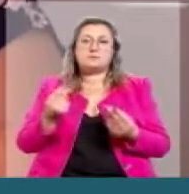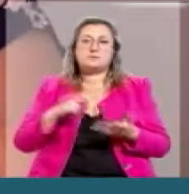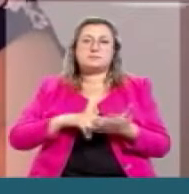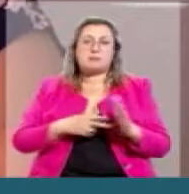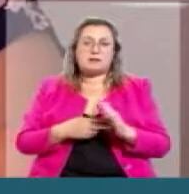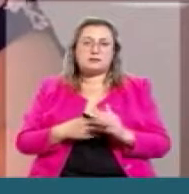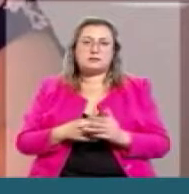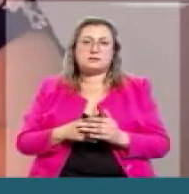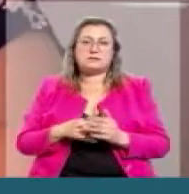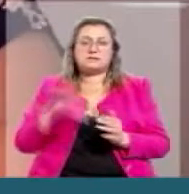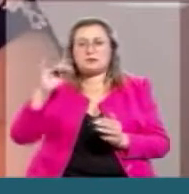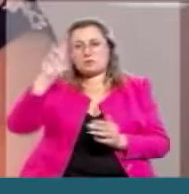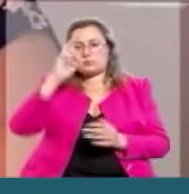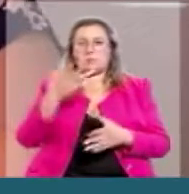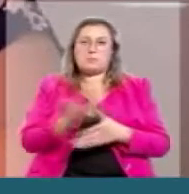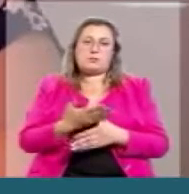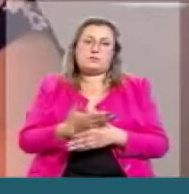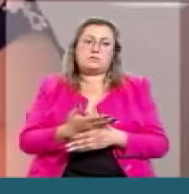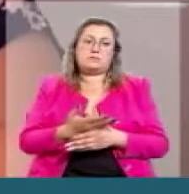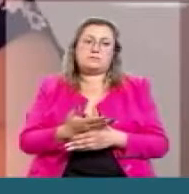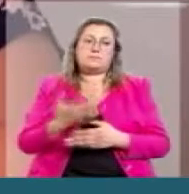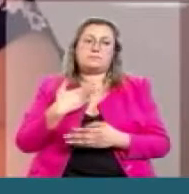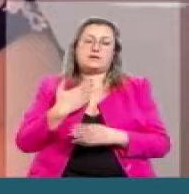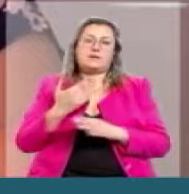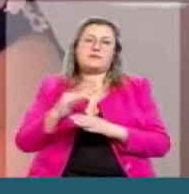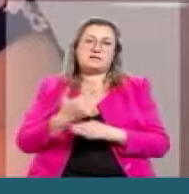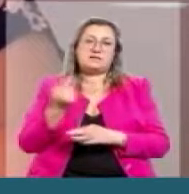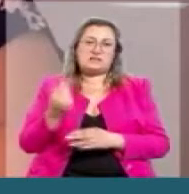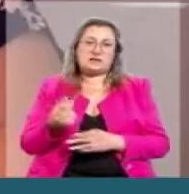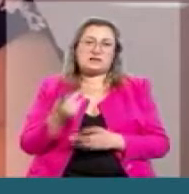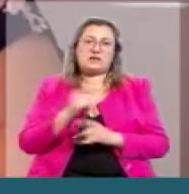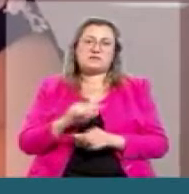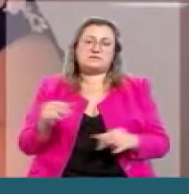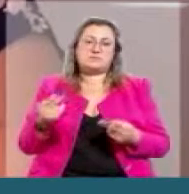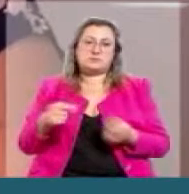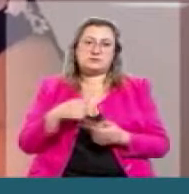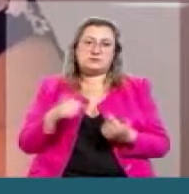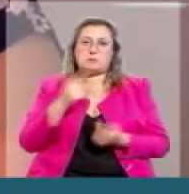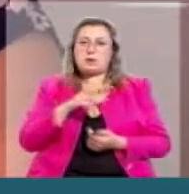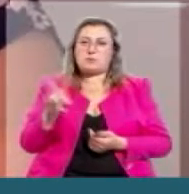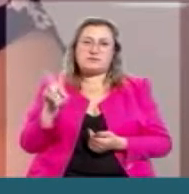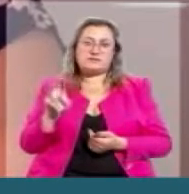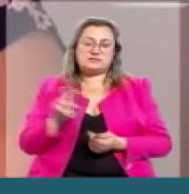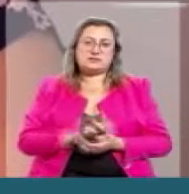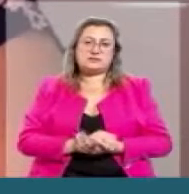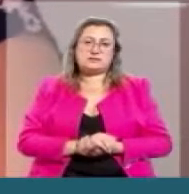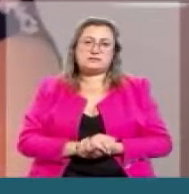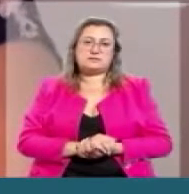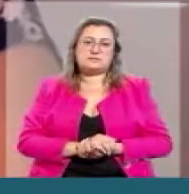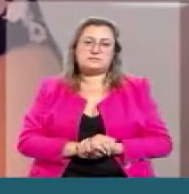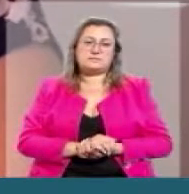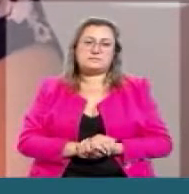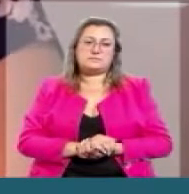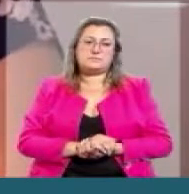бизнес-план. И государство помогло мне, выделили деньги на развитие бизнеса 1 200 000.